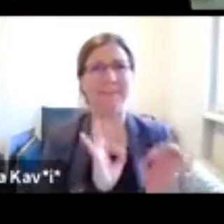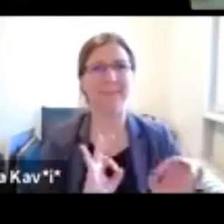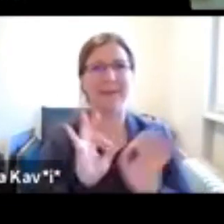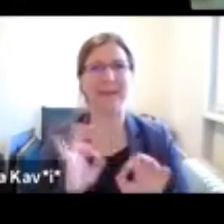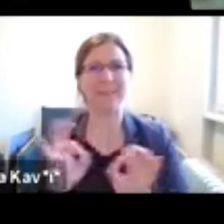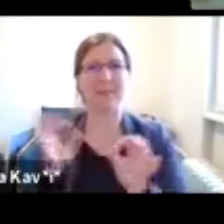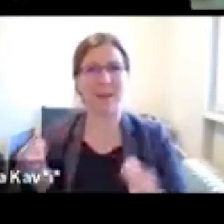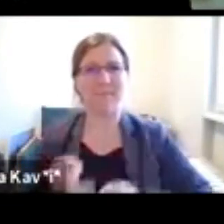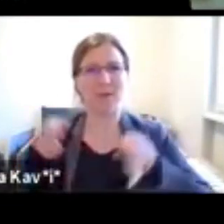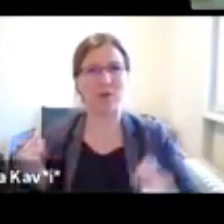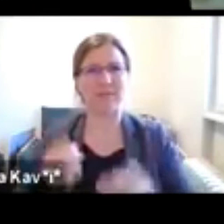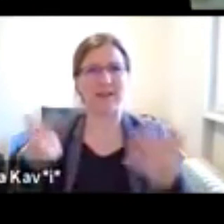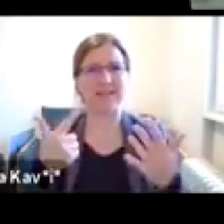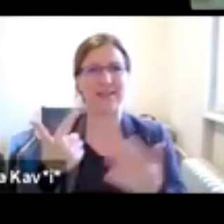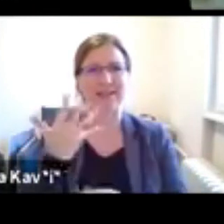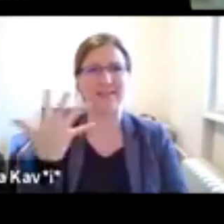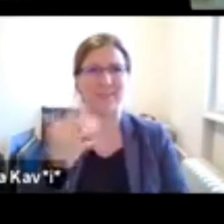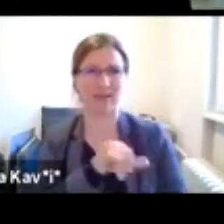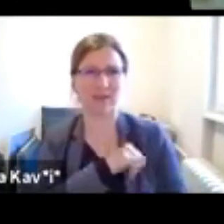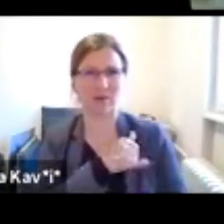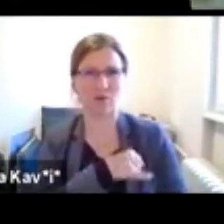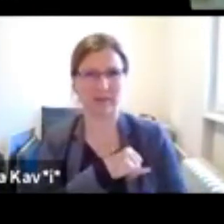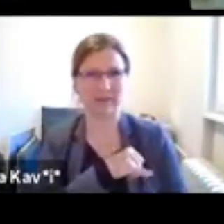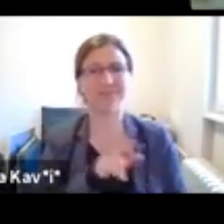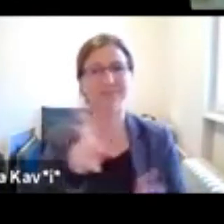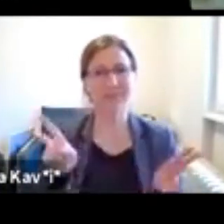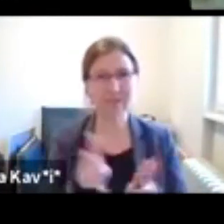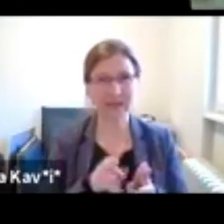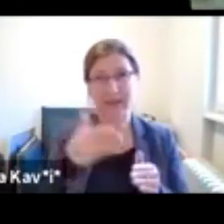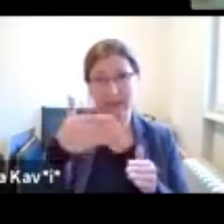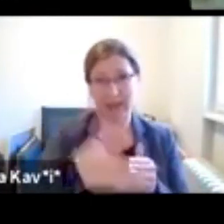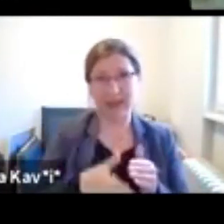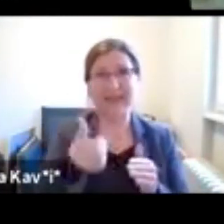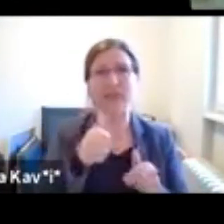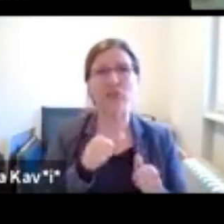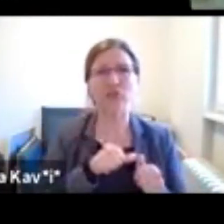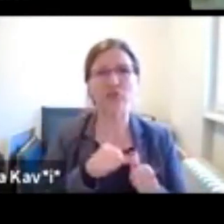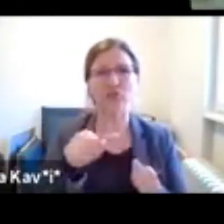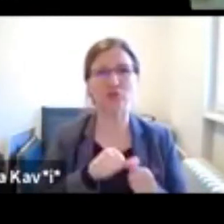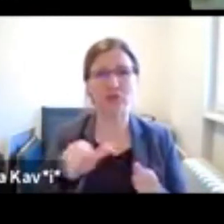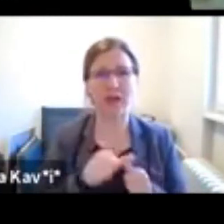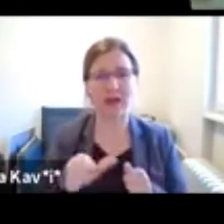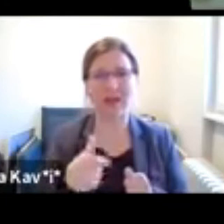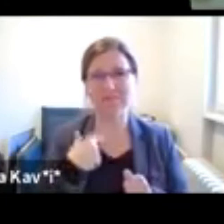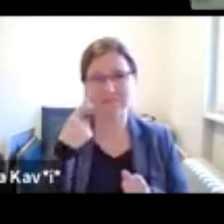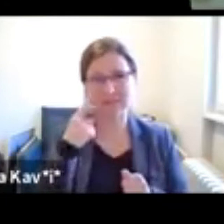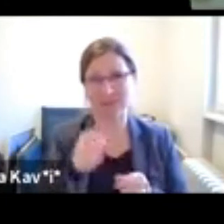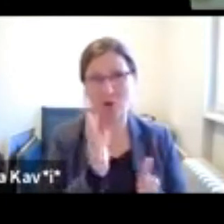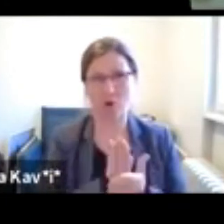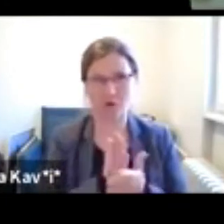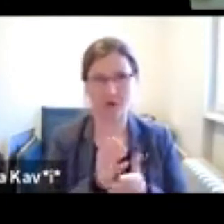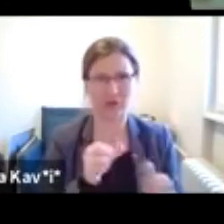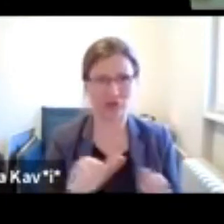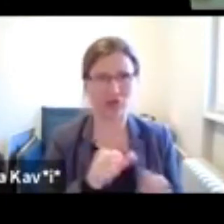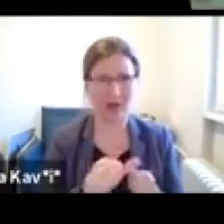75. obljetnicu. I na kraju ću se evo malo našaliti, mislim da je to i prigodno. Ja sam